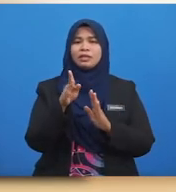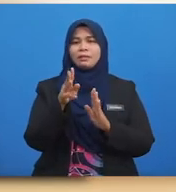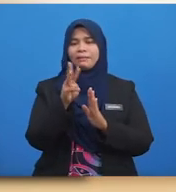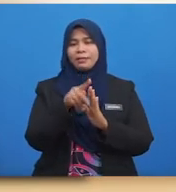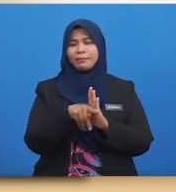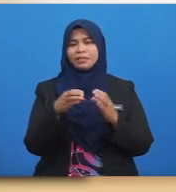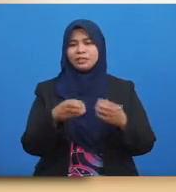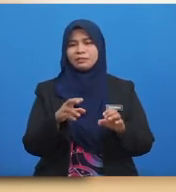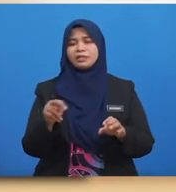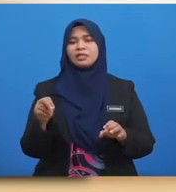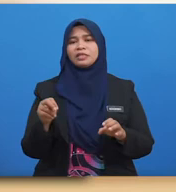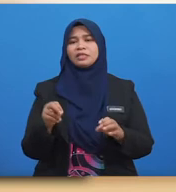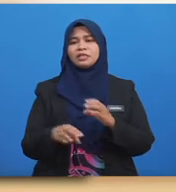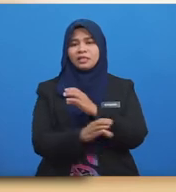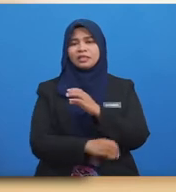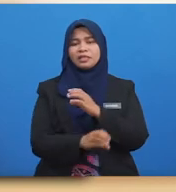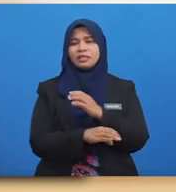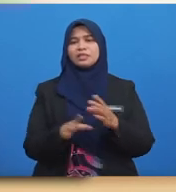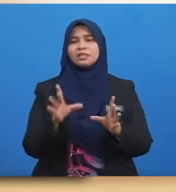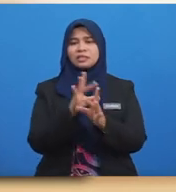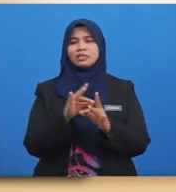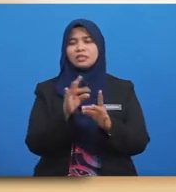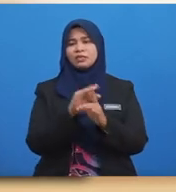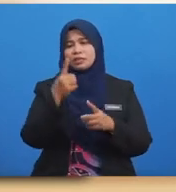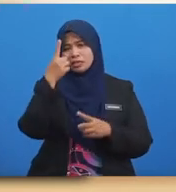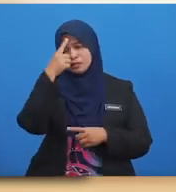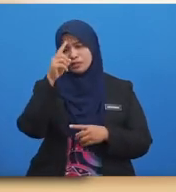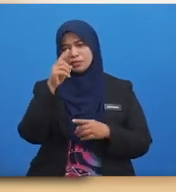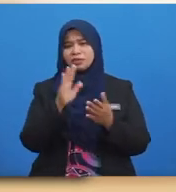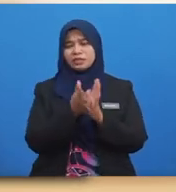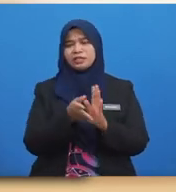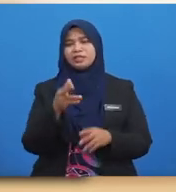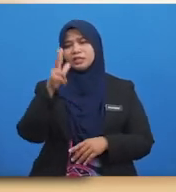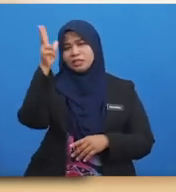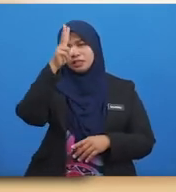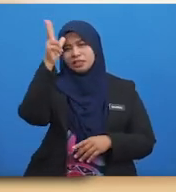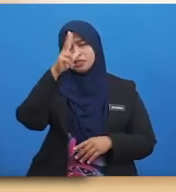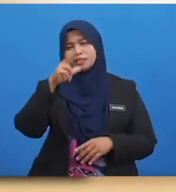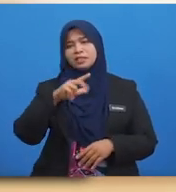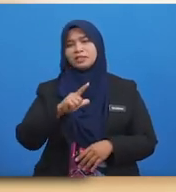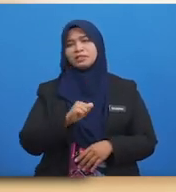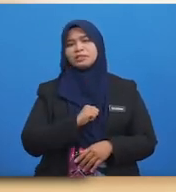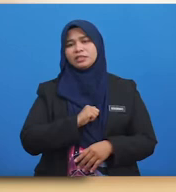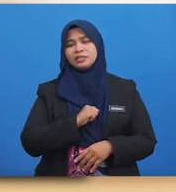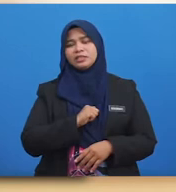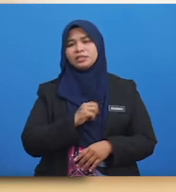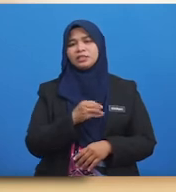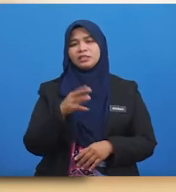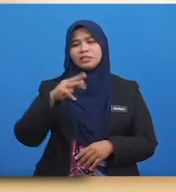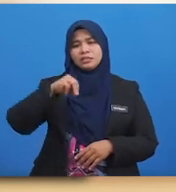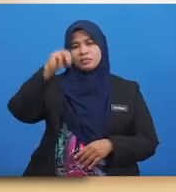pentadbiran British telah mempercepatkan negeri Sarawak ke arah berkerajaan sendiri dan